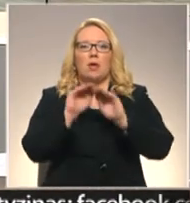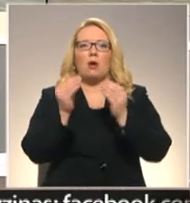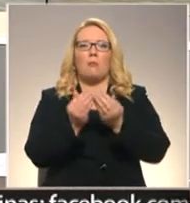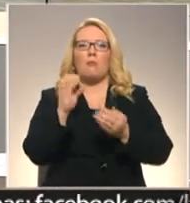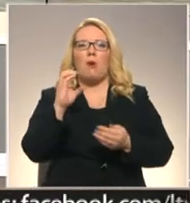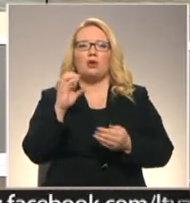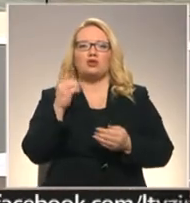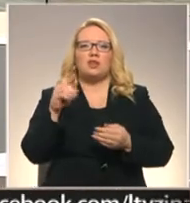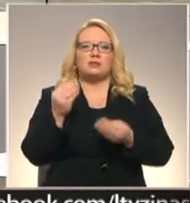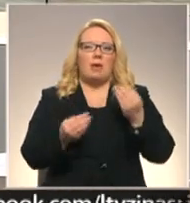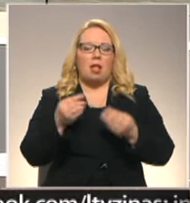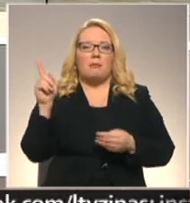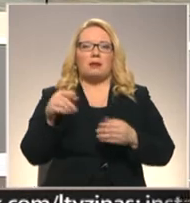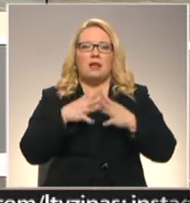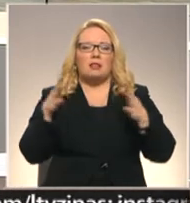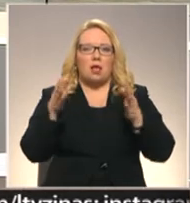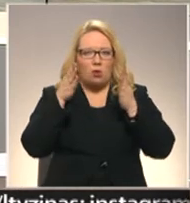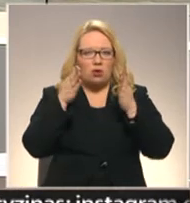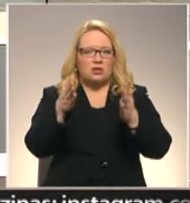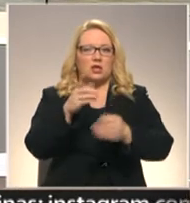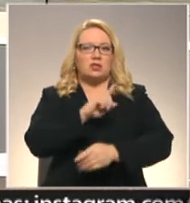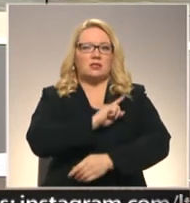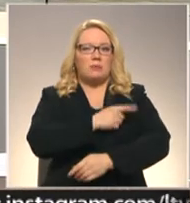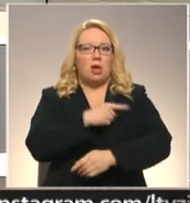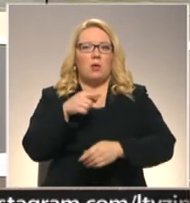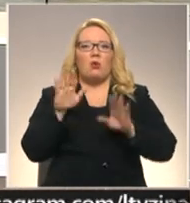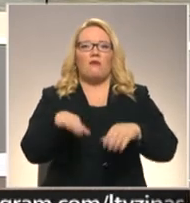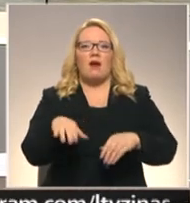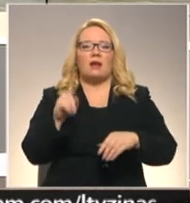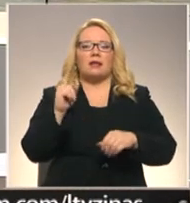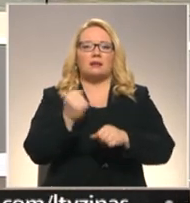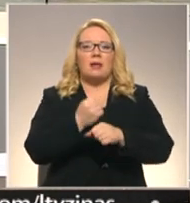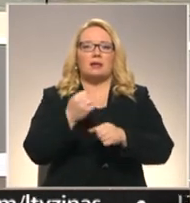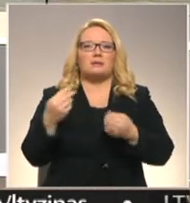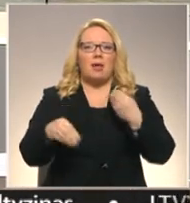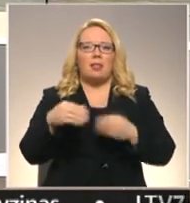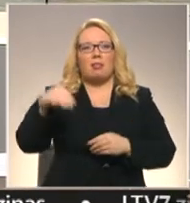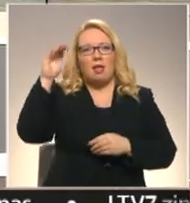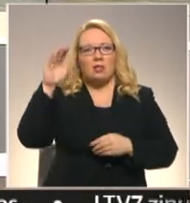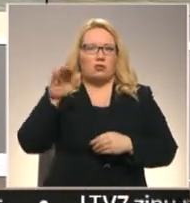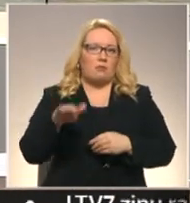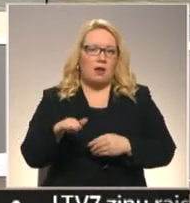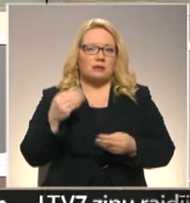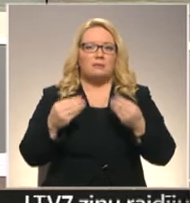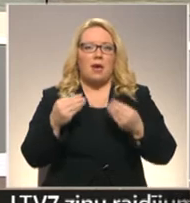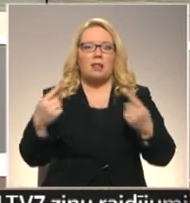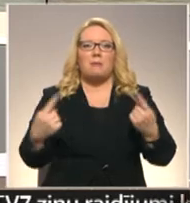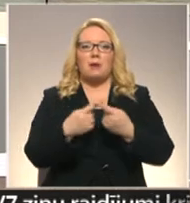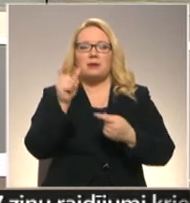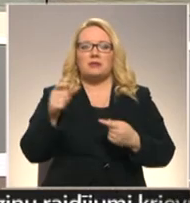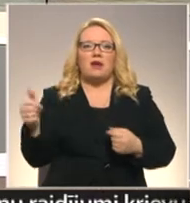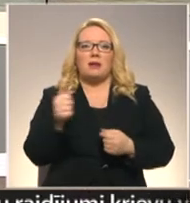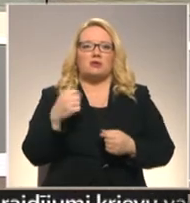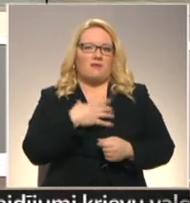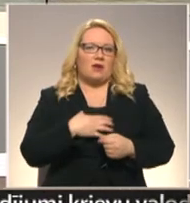Bočes spēle prasa lielu koncentrēšanās spēju, bet to var spēlēt gan liels, gan mazs. Šī spēle ir ļoti piemērota cilvēkiem ar